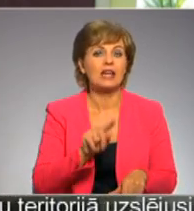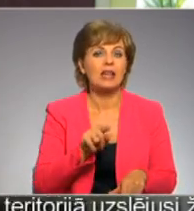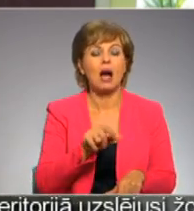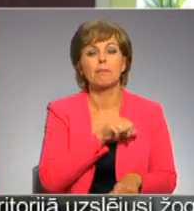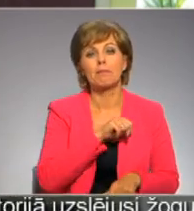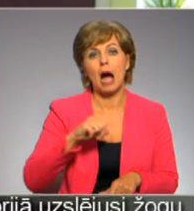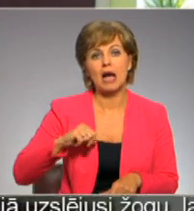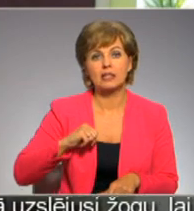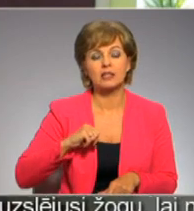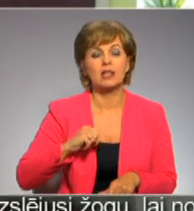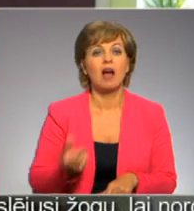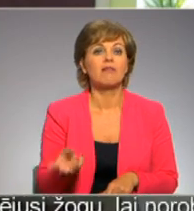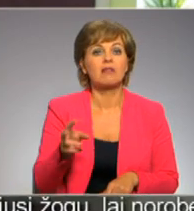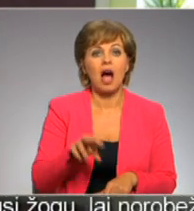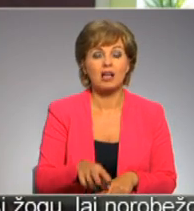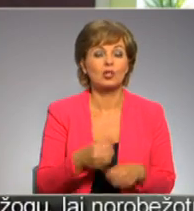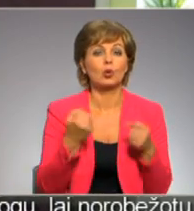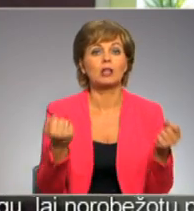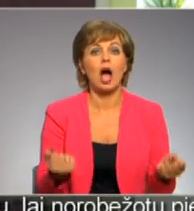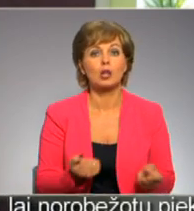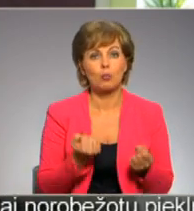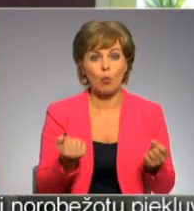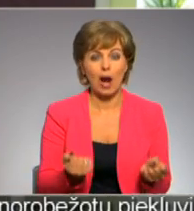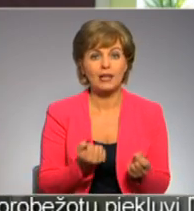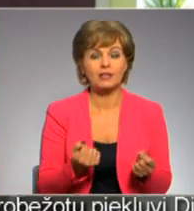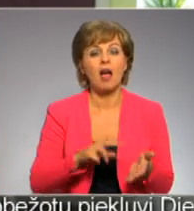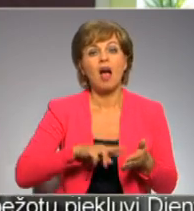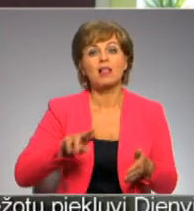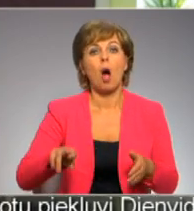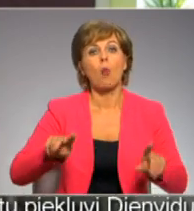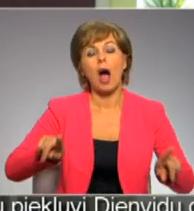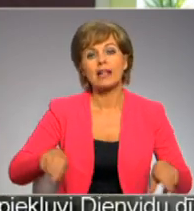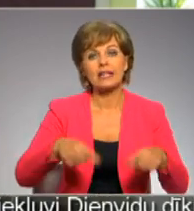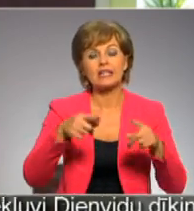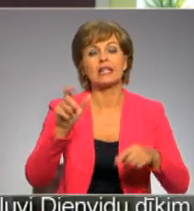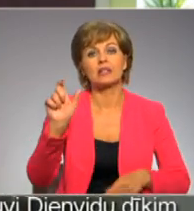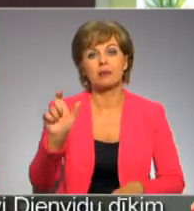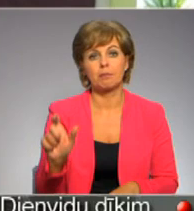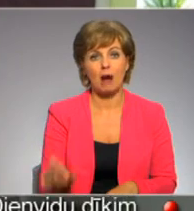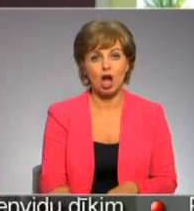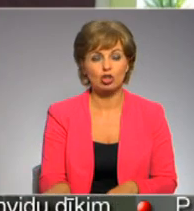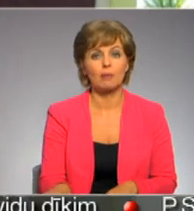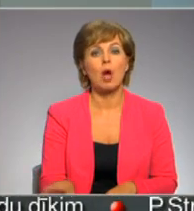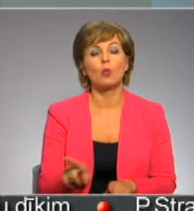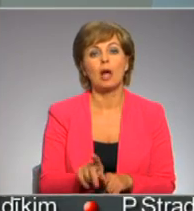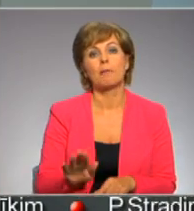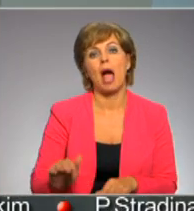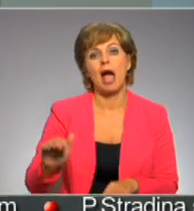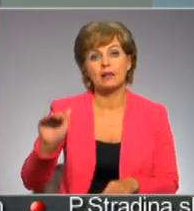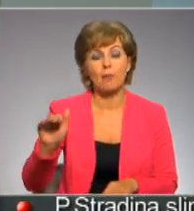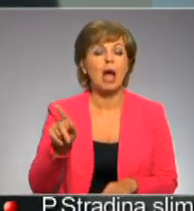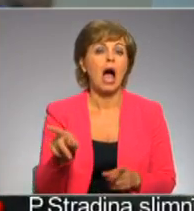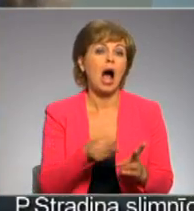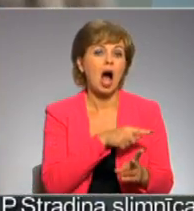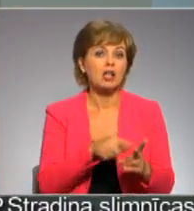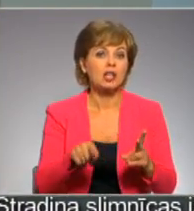pats vēl nāc šeit un darbojies. Tas ļauj attīstīties pašam, ļauj attīstīties bērnam. Šāda